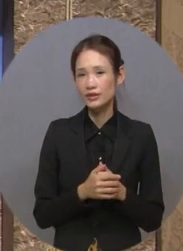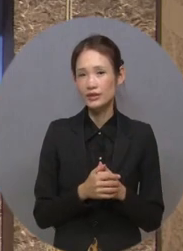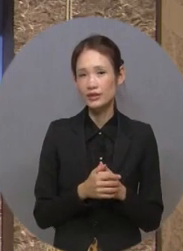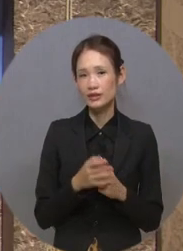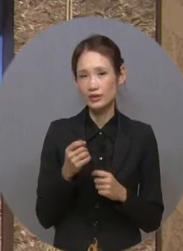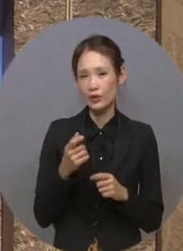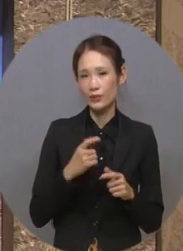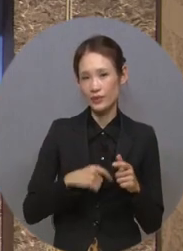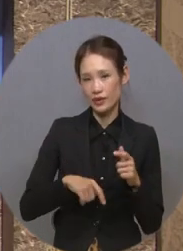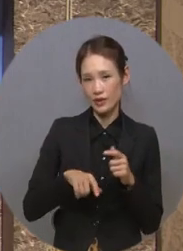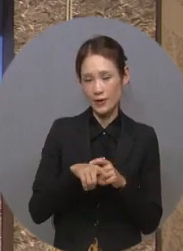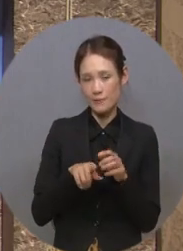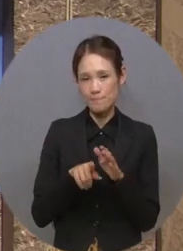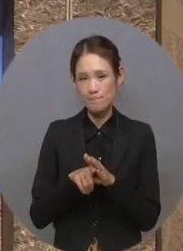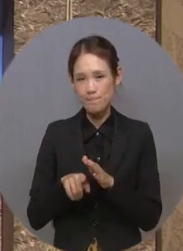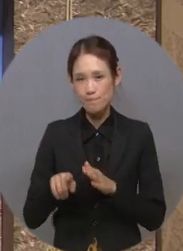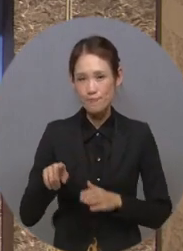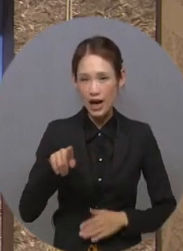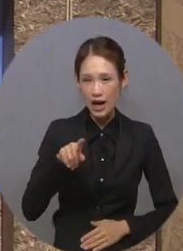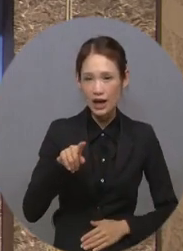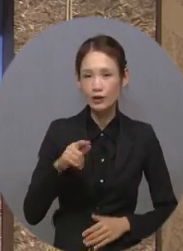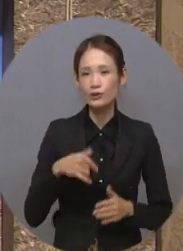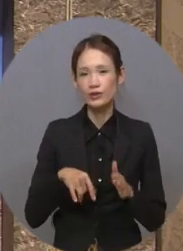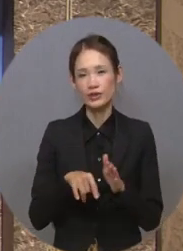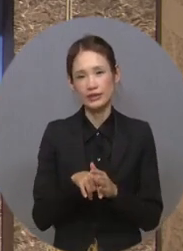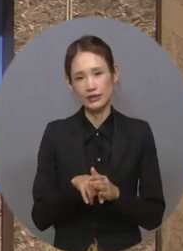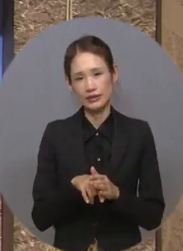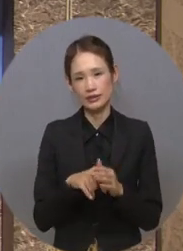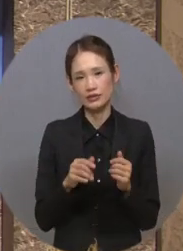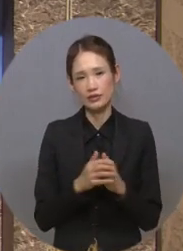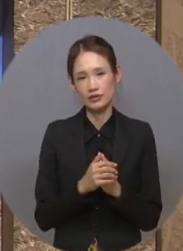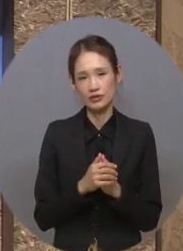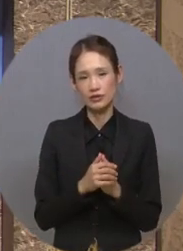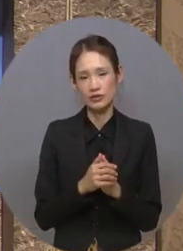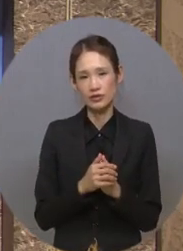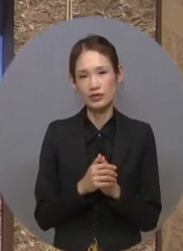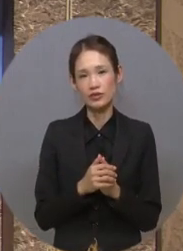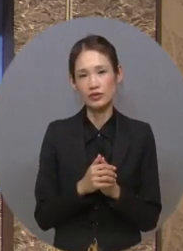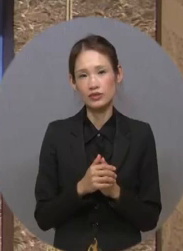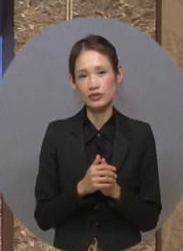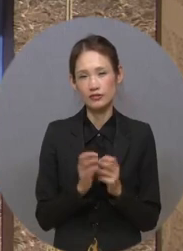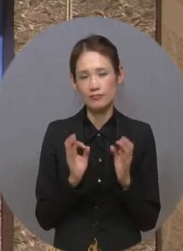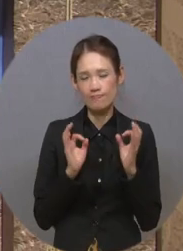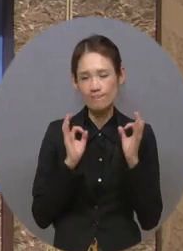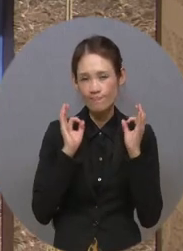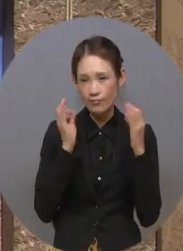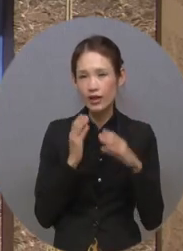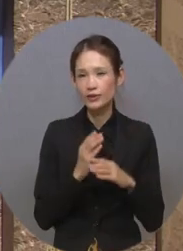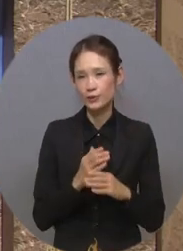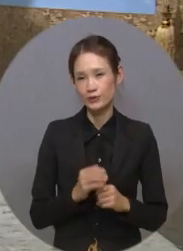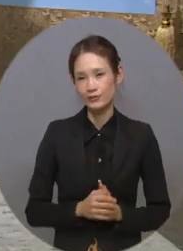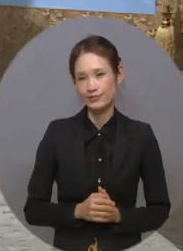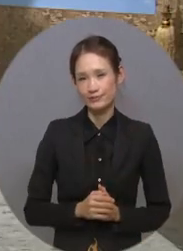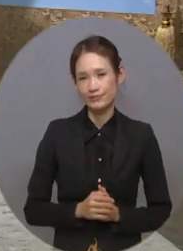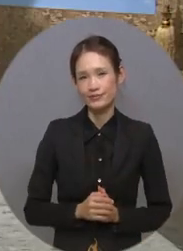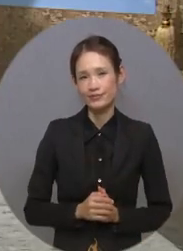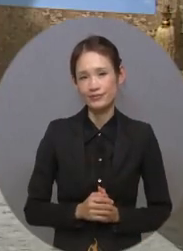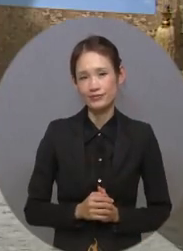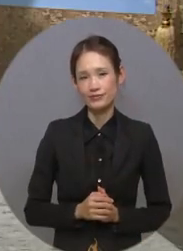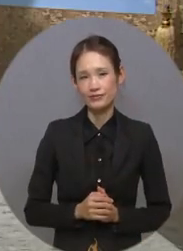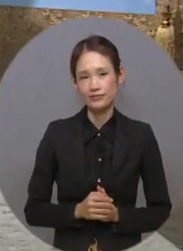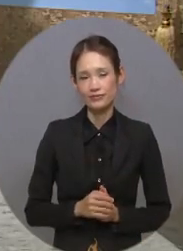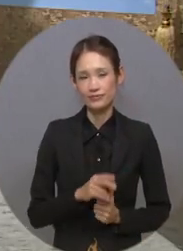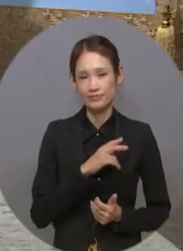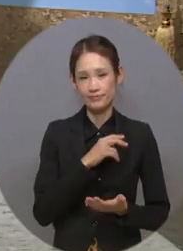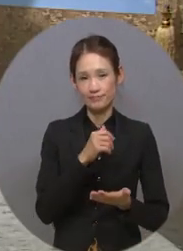교육이 좀 더 앞서갈 수 있도록 하려고 네. 지금 계속 저렇게 신경을 쓰고 있습니다. 지금. 네.